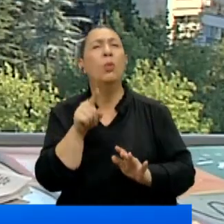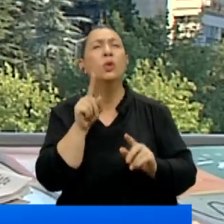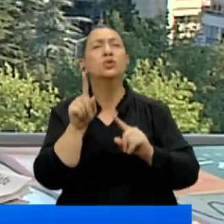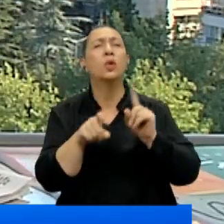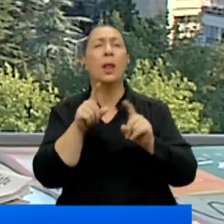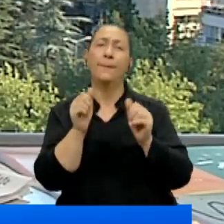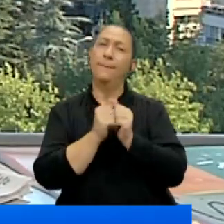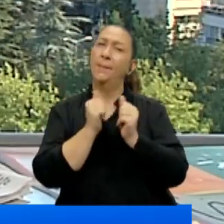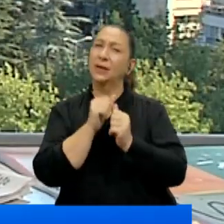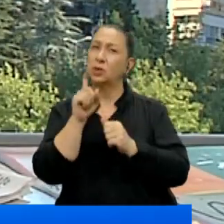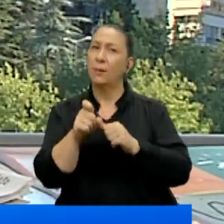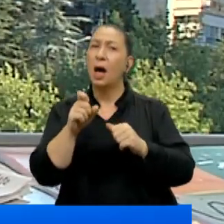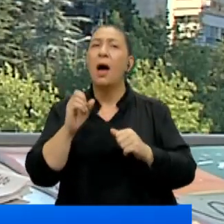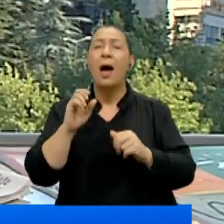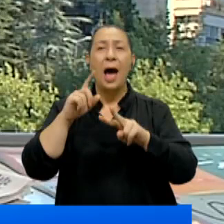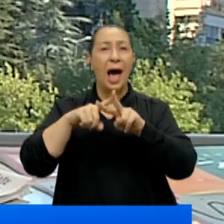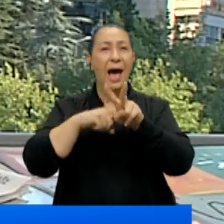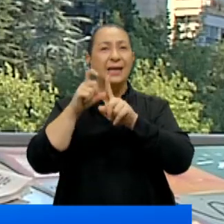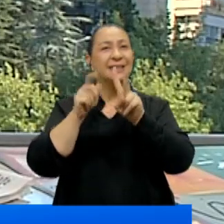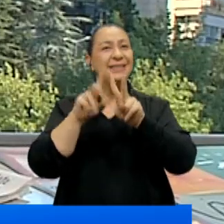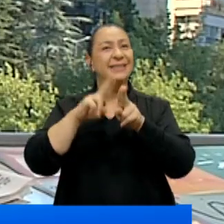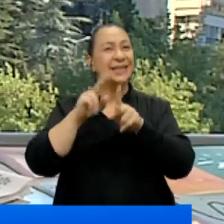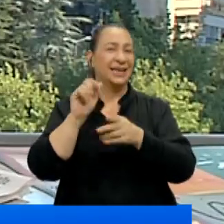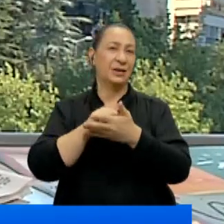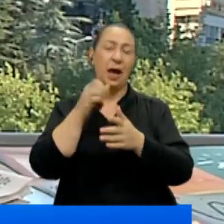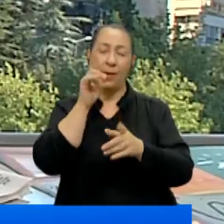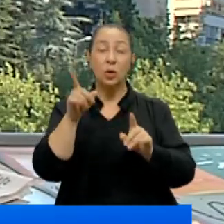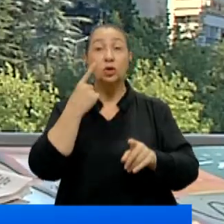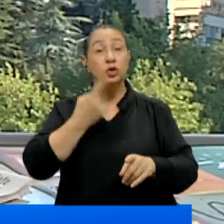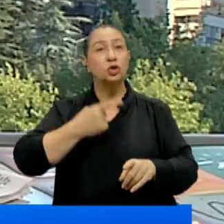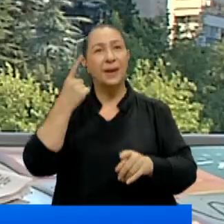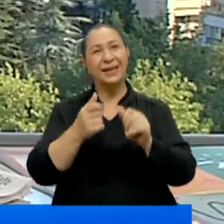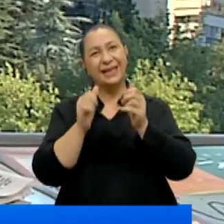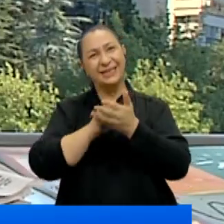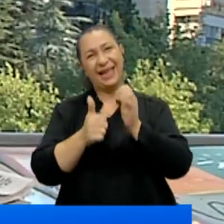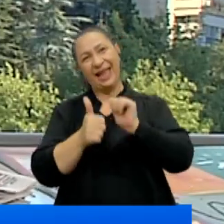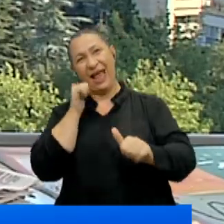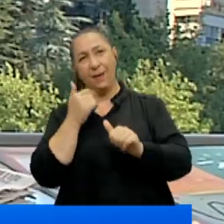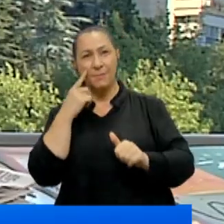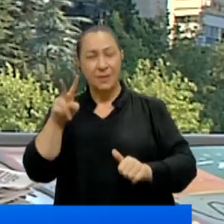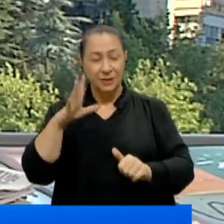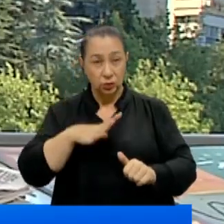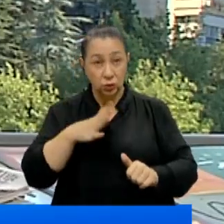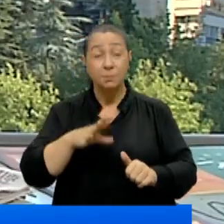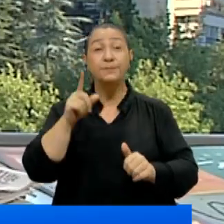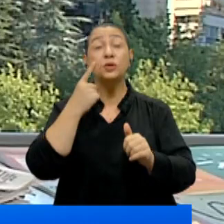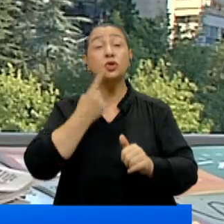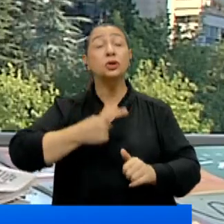birlikte soralım. Aydınlık Gazetesi'ndeki haber de bu şekilde. Cumhuriyet Gazetesi'ne bir geri dönmek istiyorum. Cumhuriyet